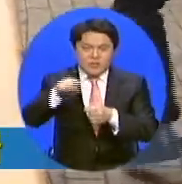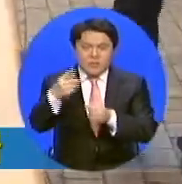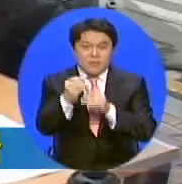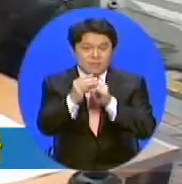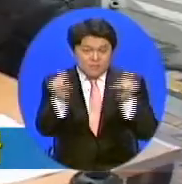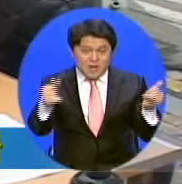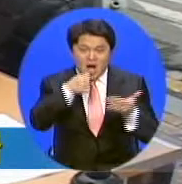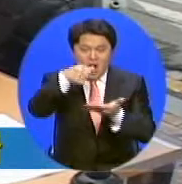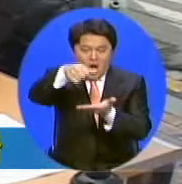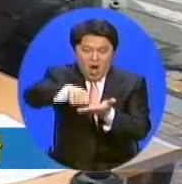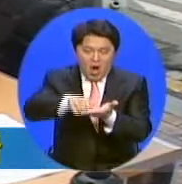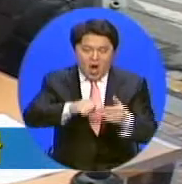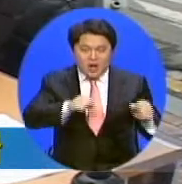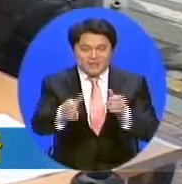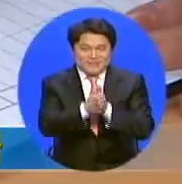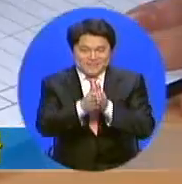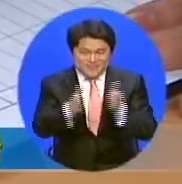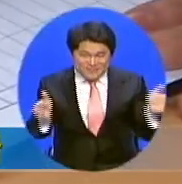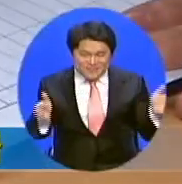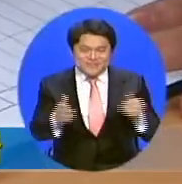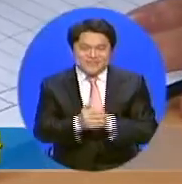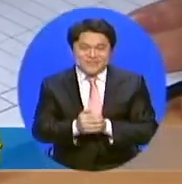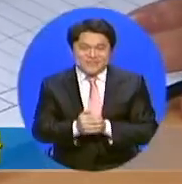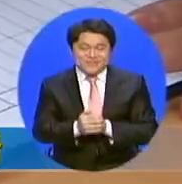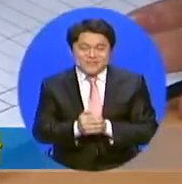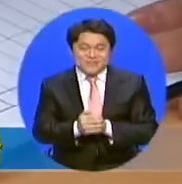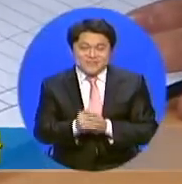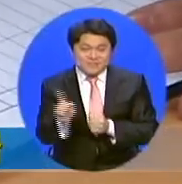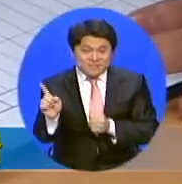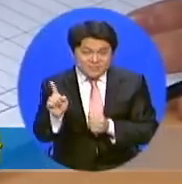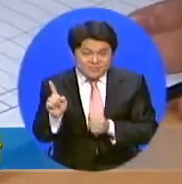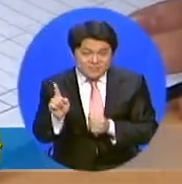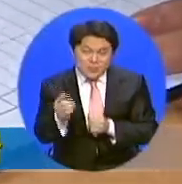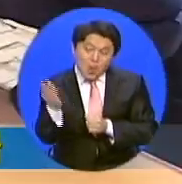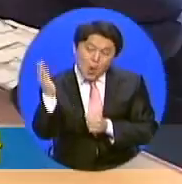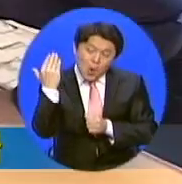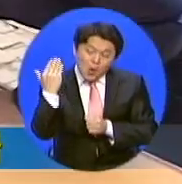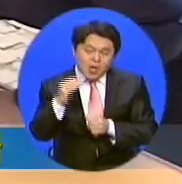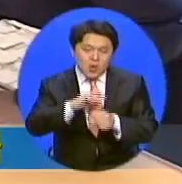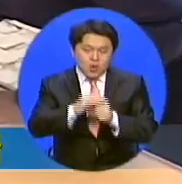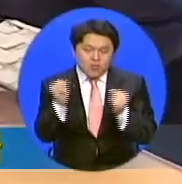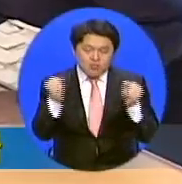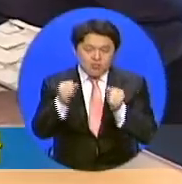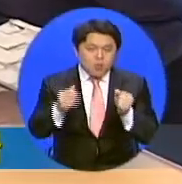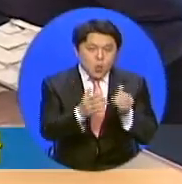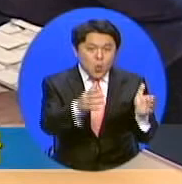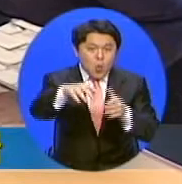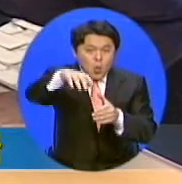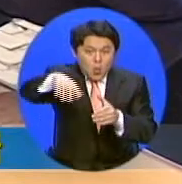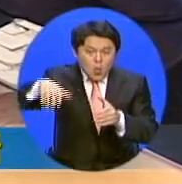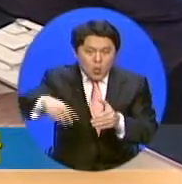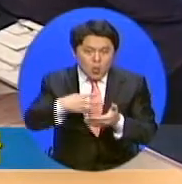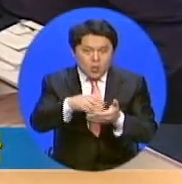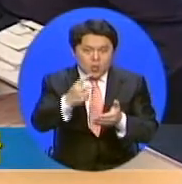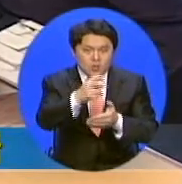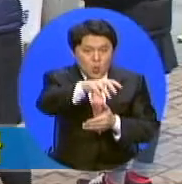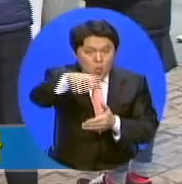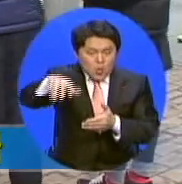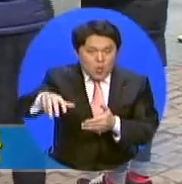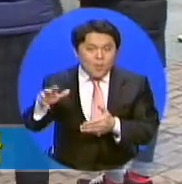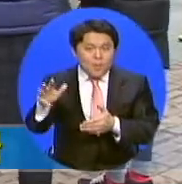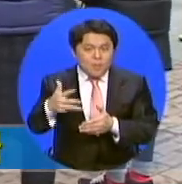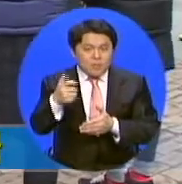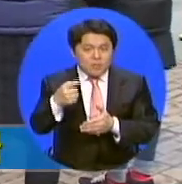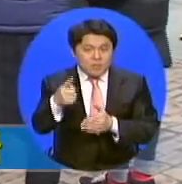서명운동을 시작하였습니다. 사단법인 경북교육연구소는 최근 경북 지역 23개 시군의 청소년